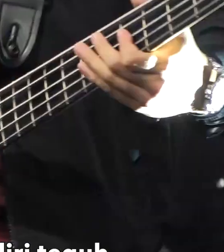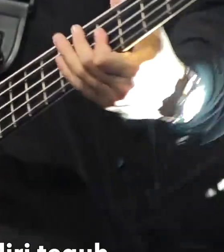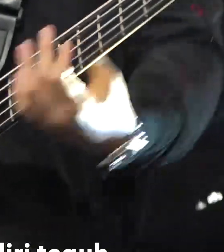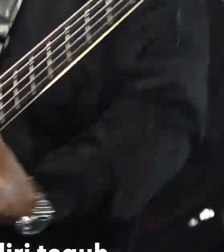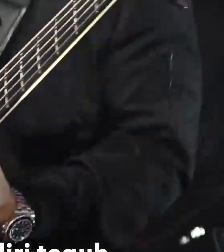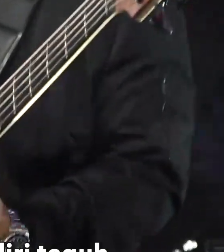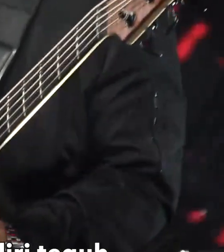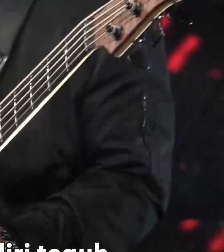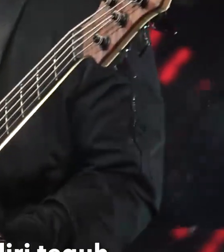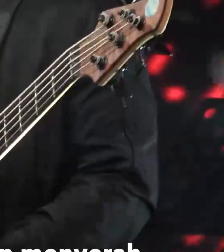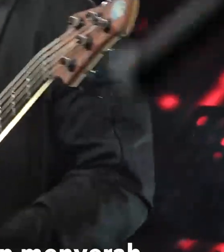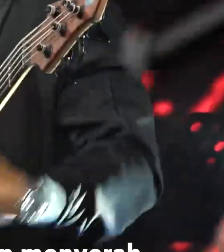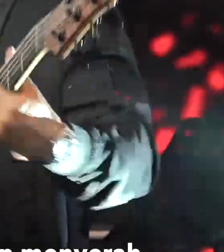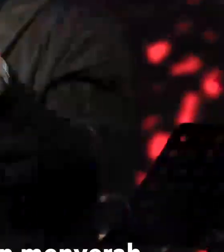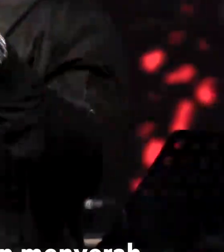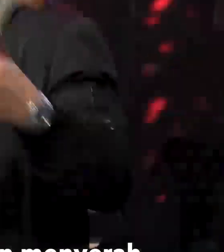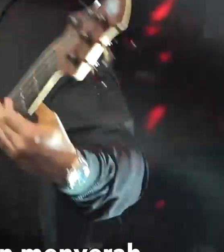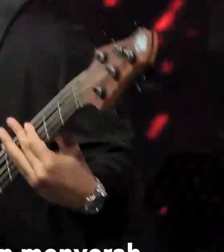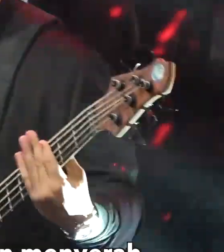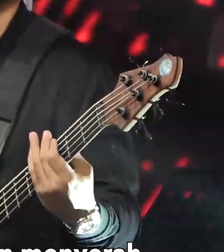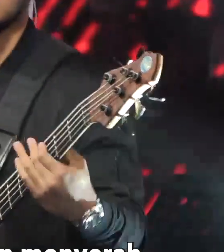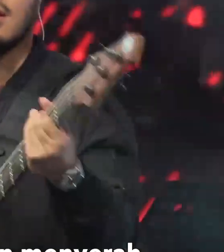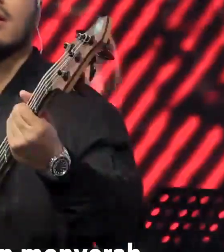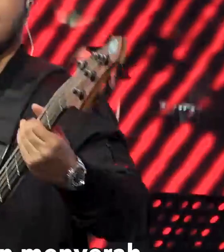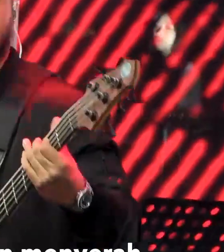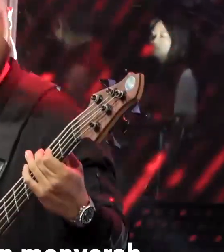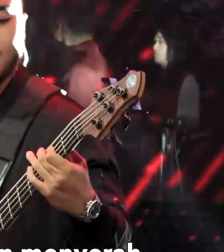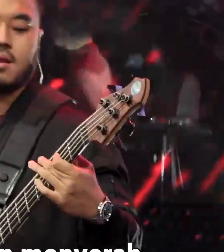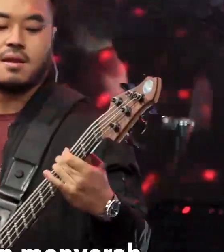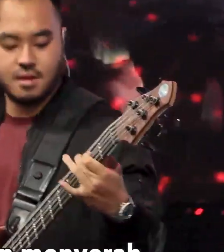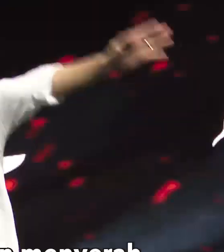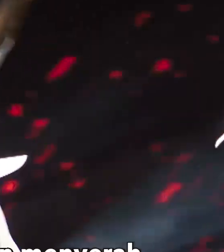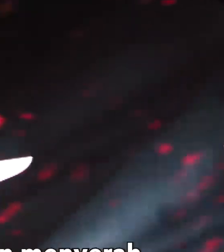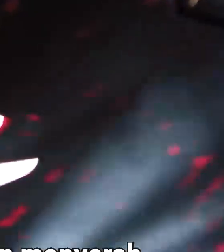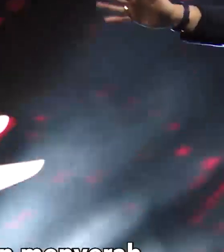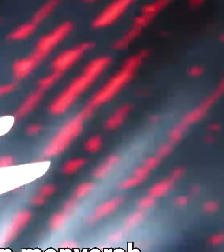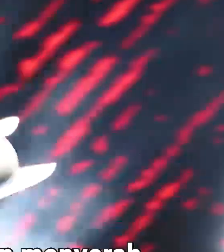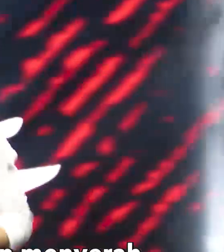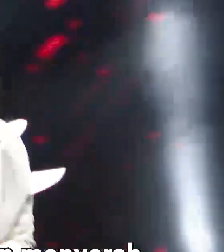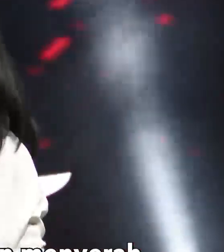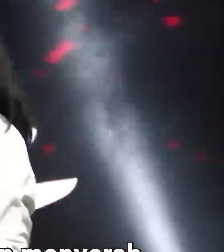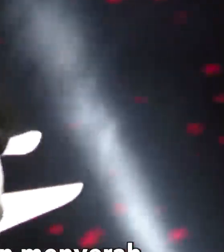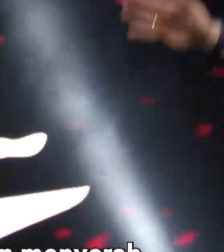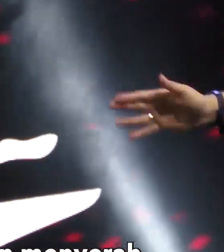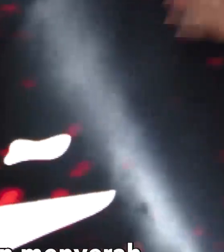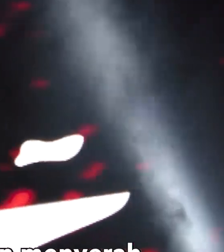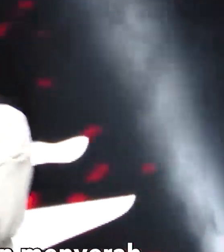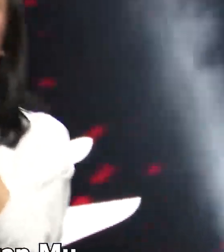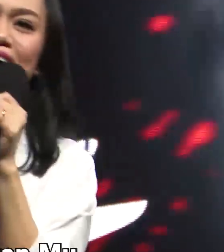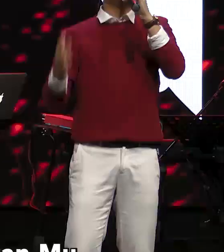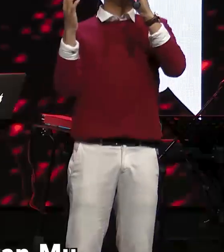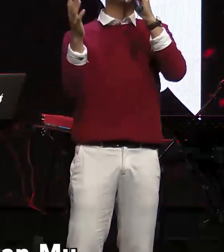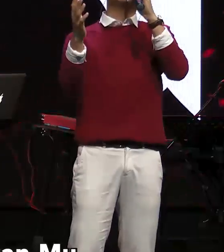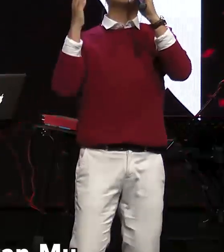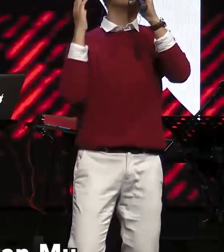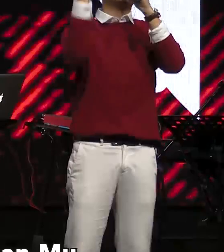berdiri teguh. Kami kan berjuang dan takkan menyerah.